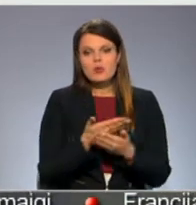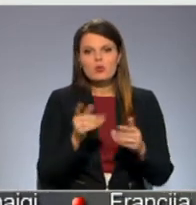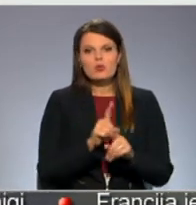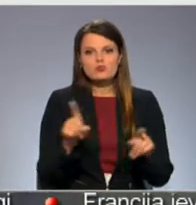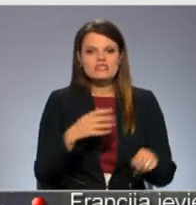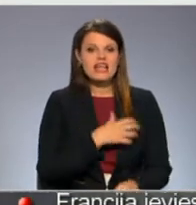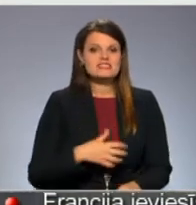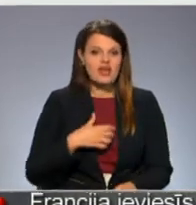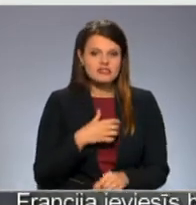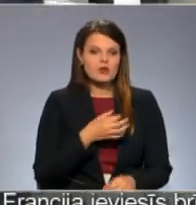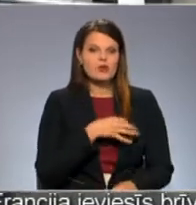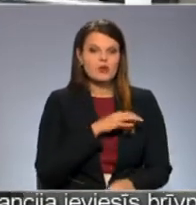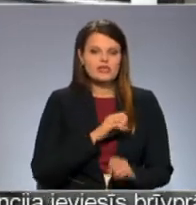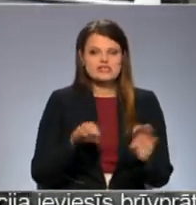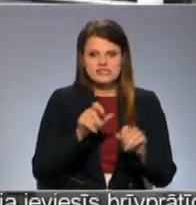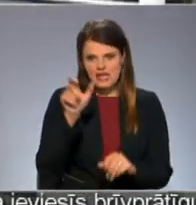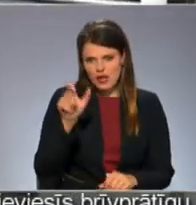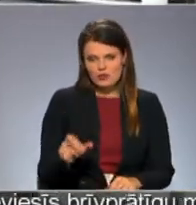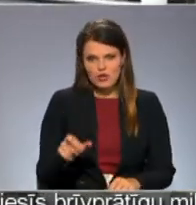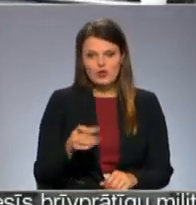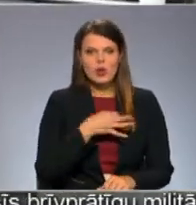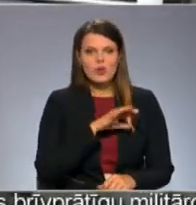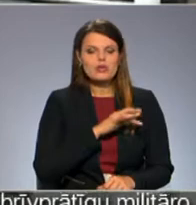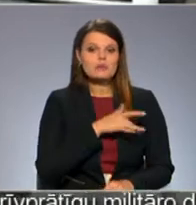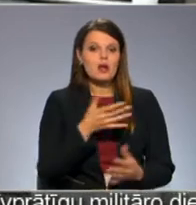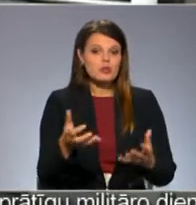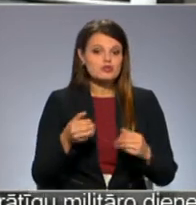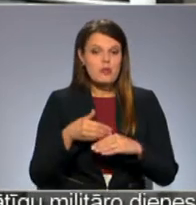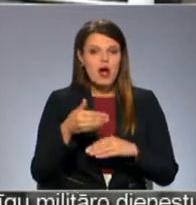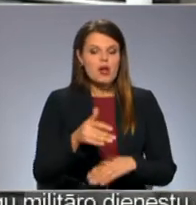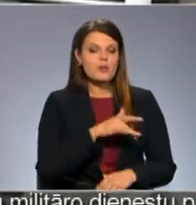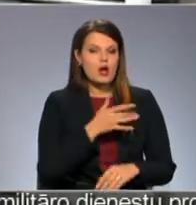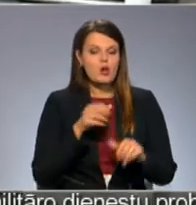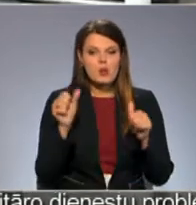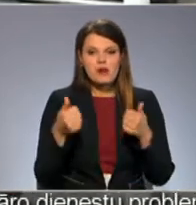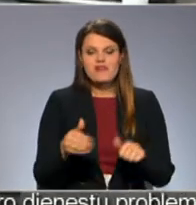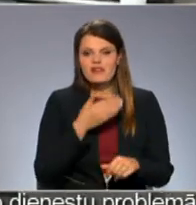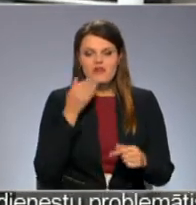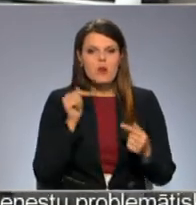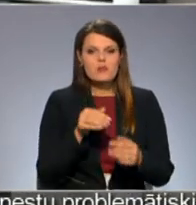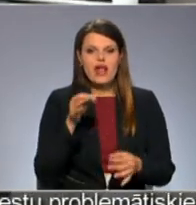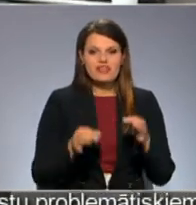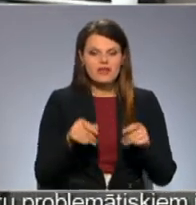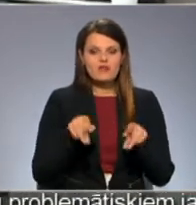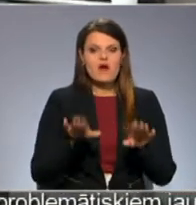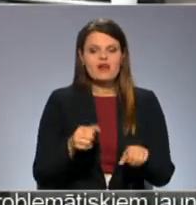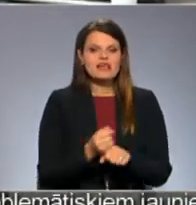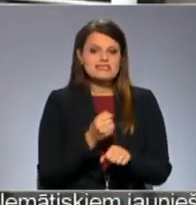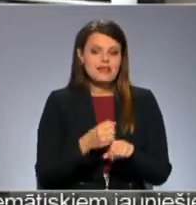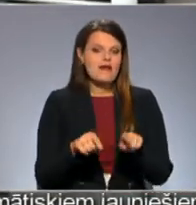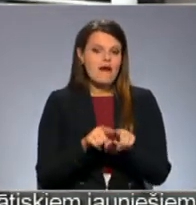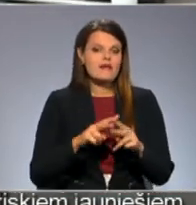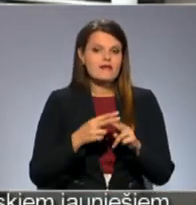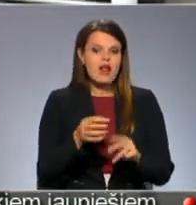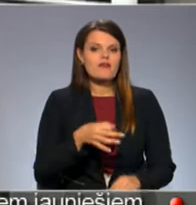vajadzīgs juridisks skaidrojums kāds, ja. Juridiskā pakalpojuma saņemšana ārpakalpojuma veidā nav pretiesiska, un to varēšot darīt arī